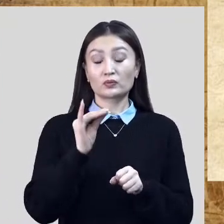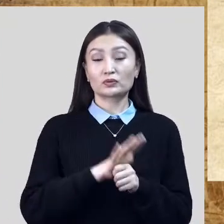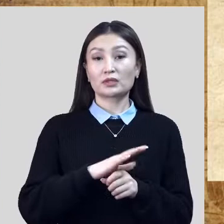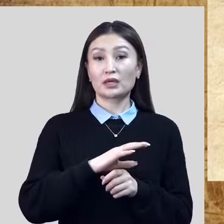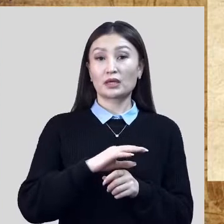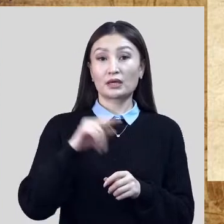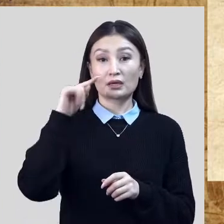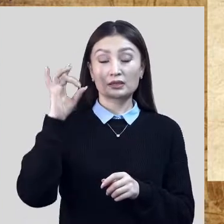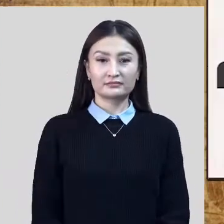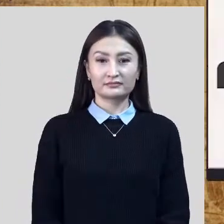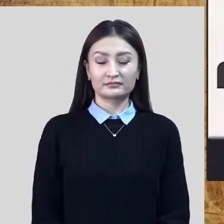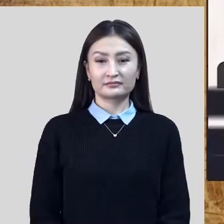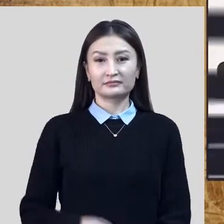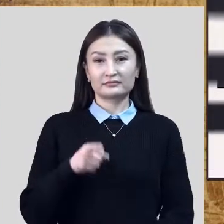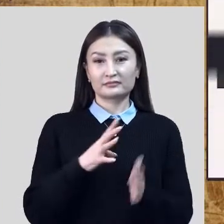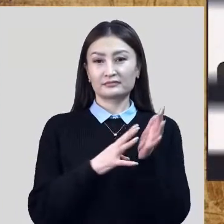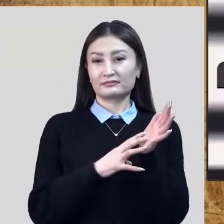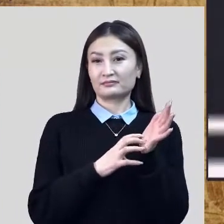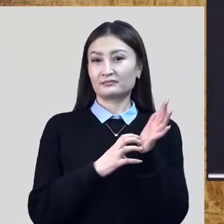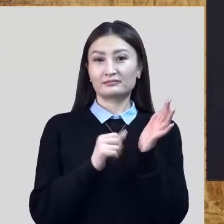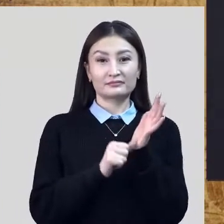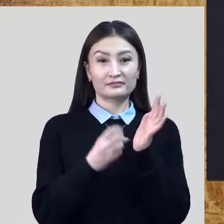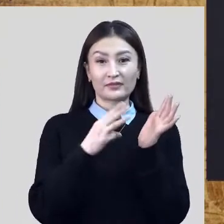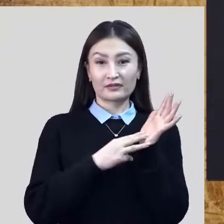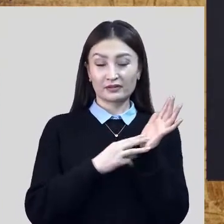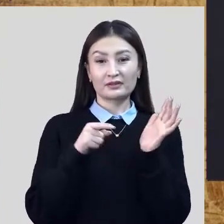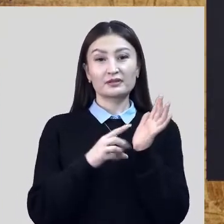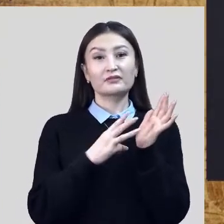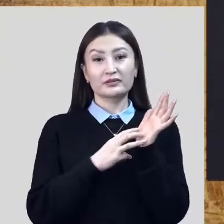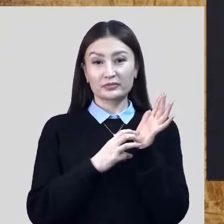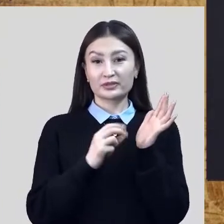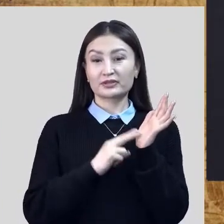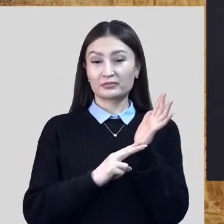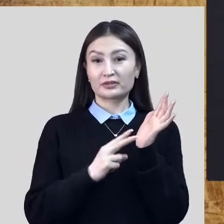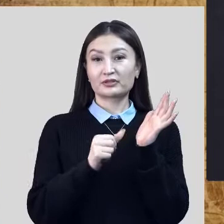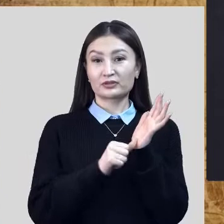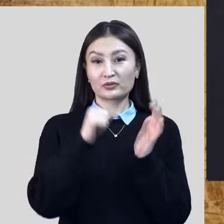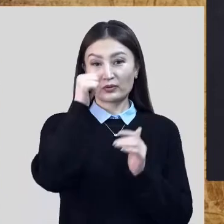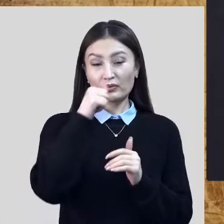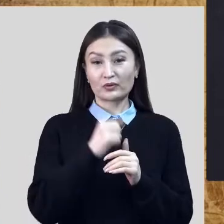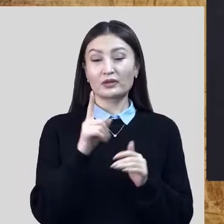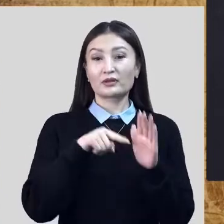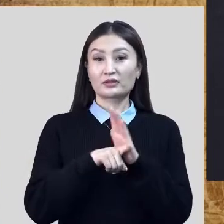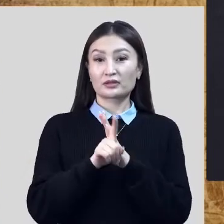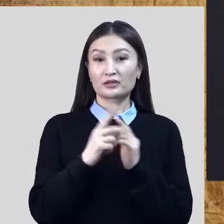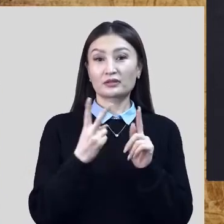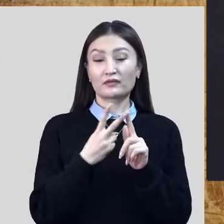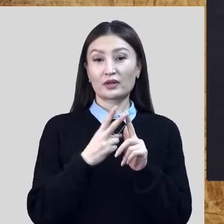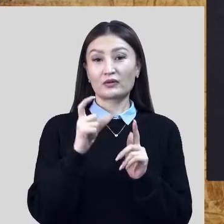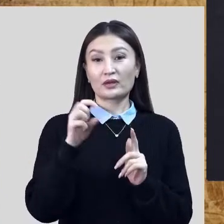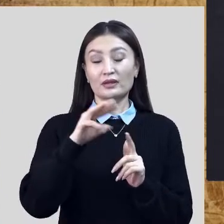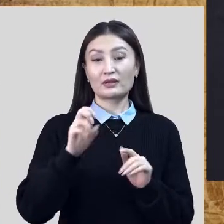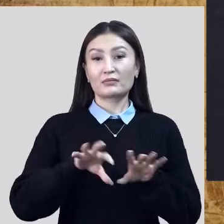Российской империей. С 1868 по 1876 год начинается второй